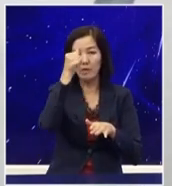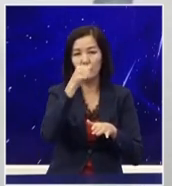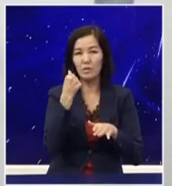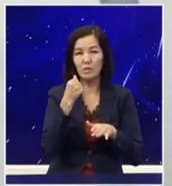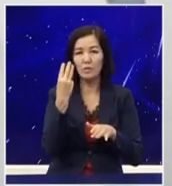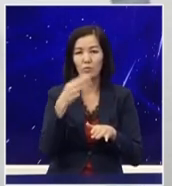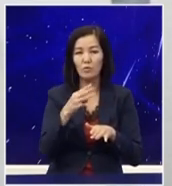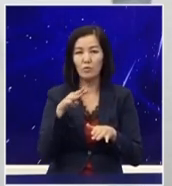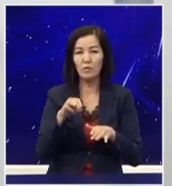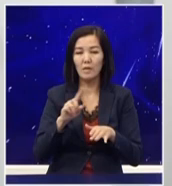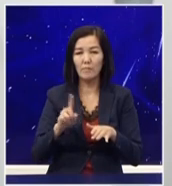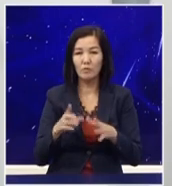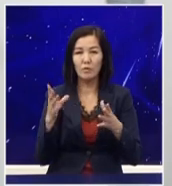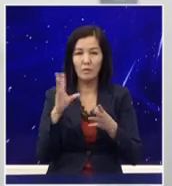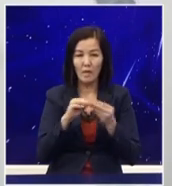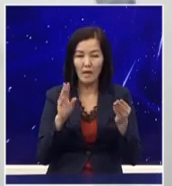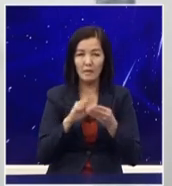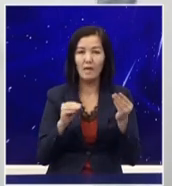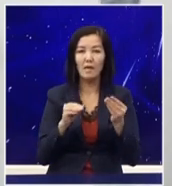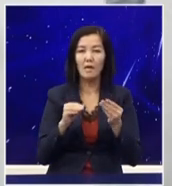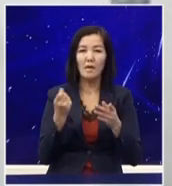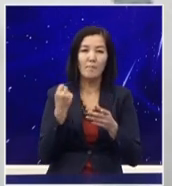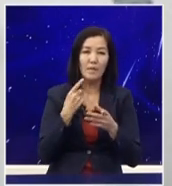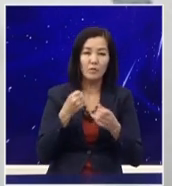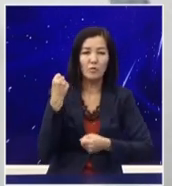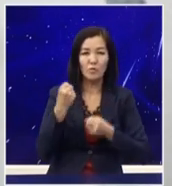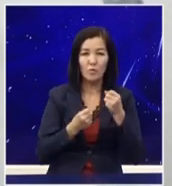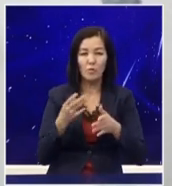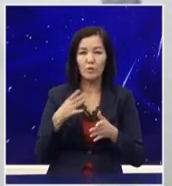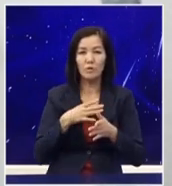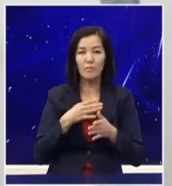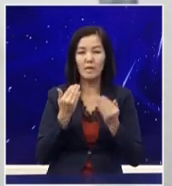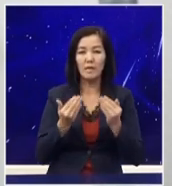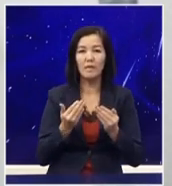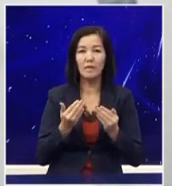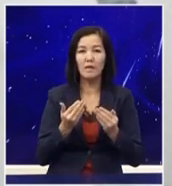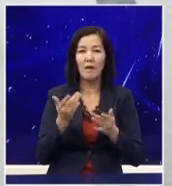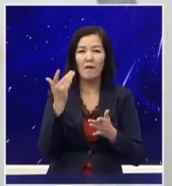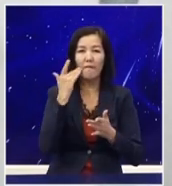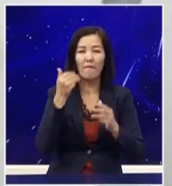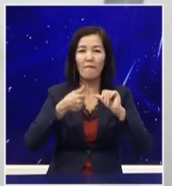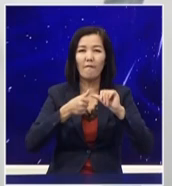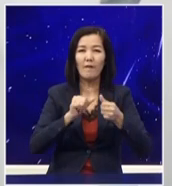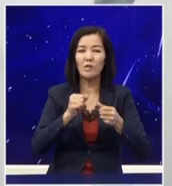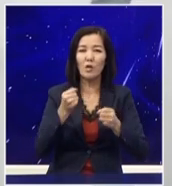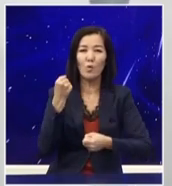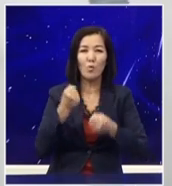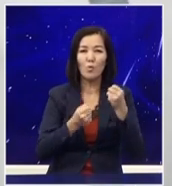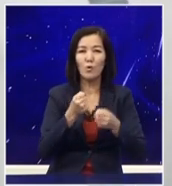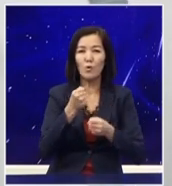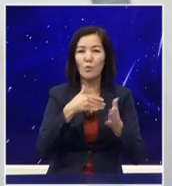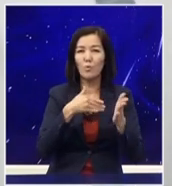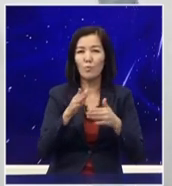30 тамыз күні тағы да солай қайталап, өмір бойына көлік жүзу құқығынан